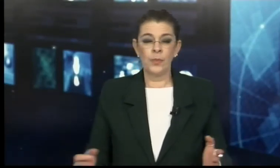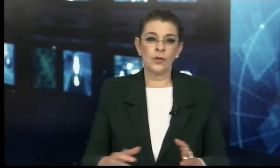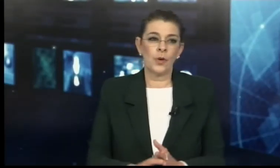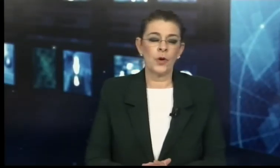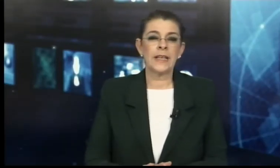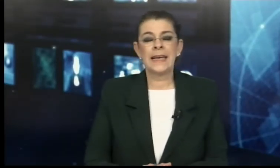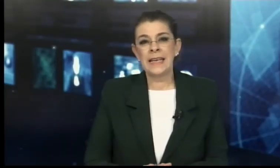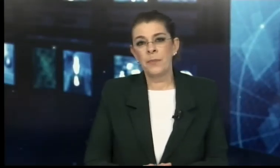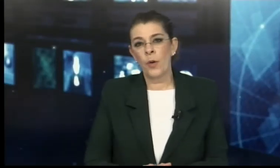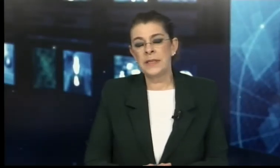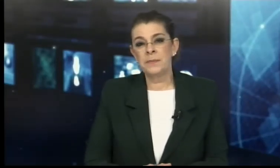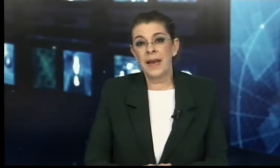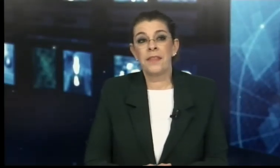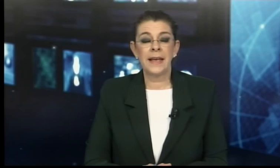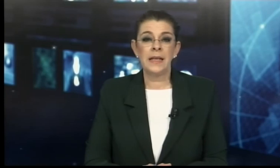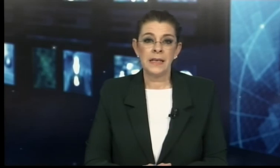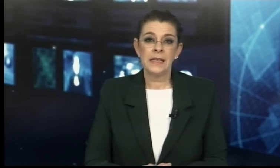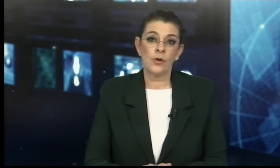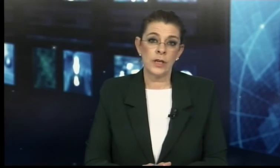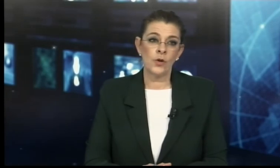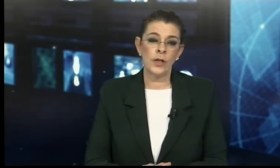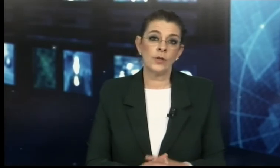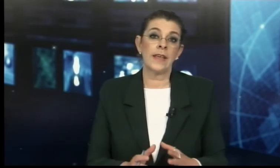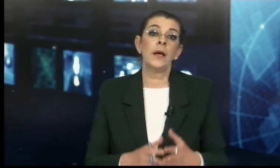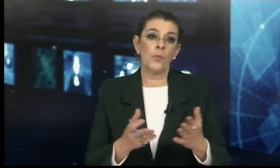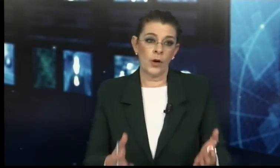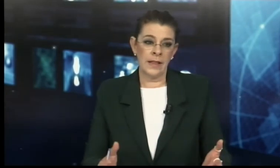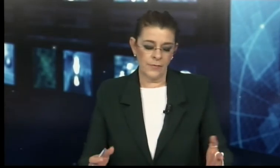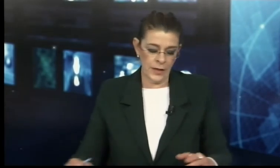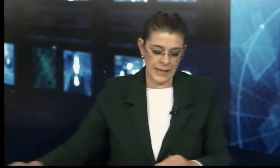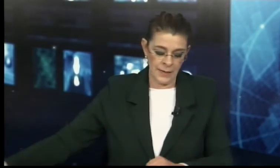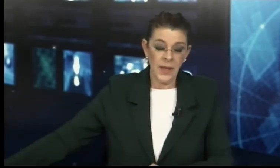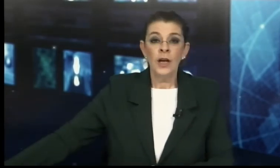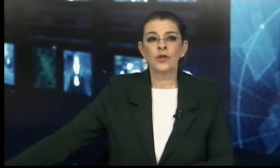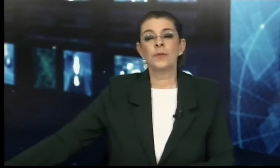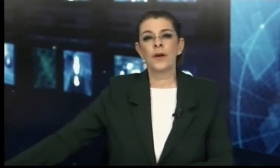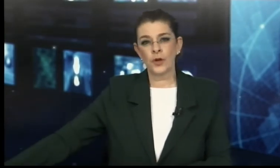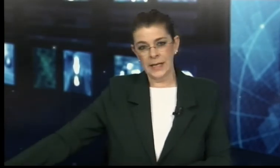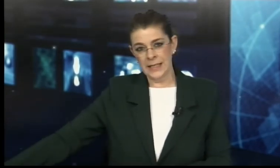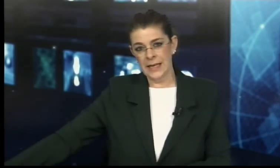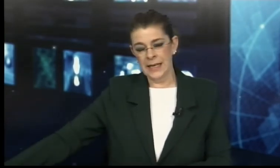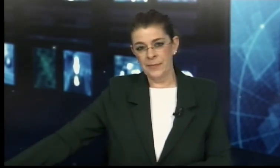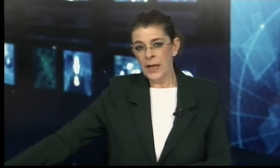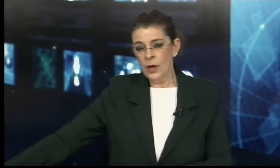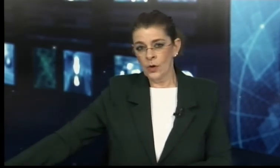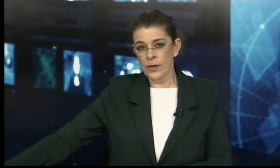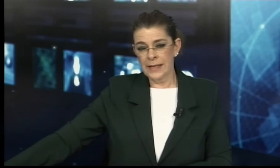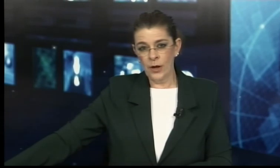Άγνωστο λοιπόν το πώς θα είναι η επόμενη μέρα. Θα είναι, το σίγουρο είναι ότι θα είναι πολύ διαφορετική. Στο σημείο αυτό, κυρίες και